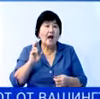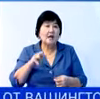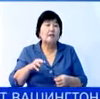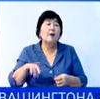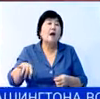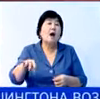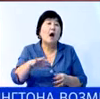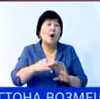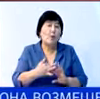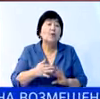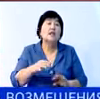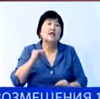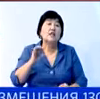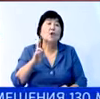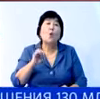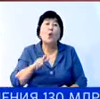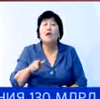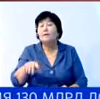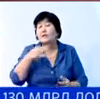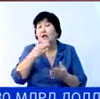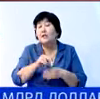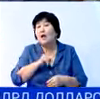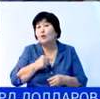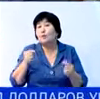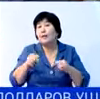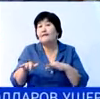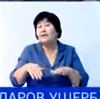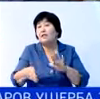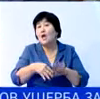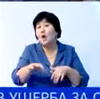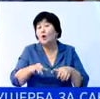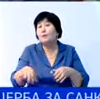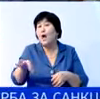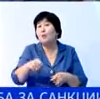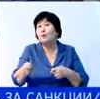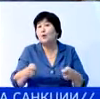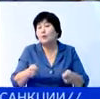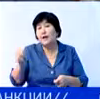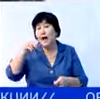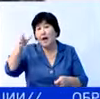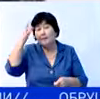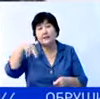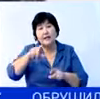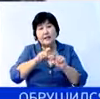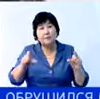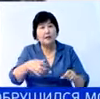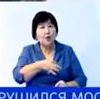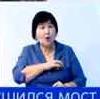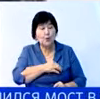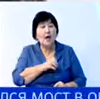и Ирколь. На Совете был заслушан отчет о работе по противодействию коррупции областного управления образования Департамента